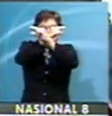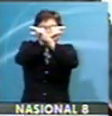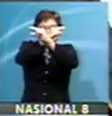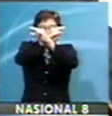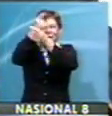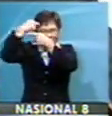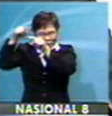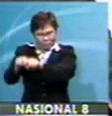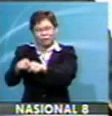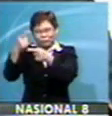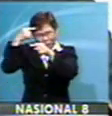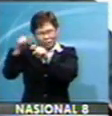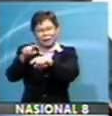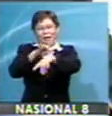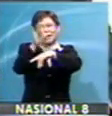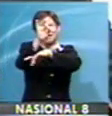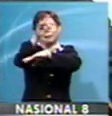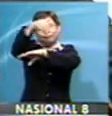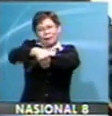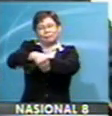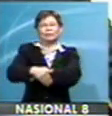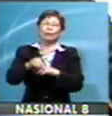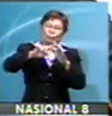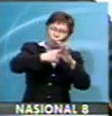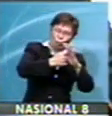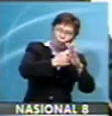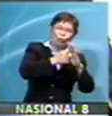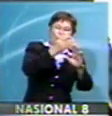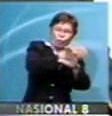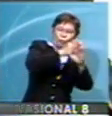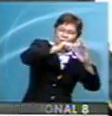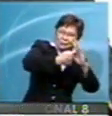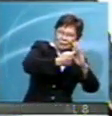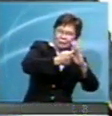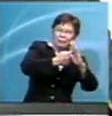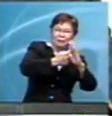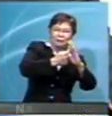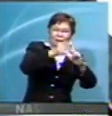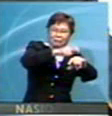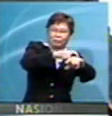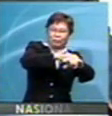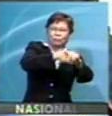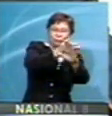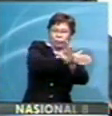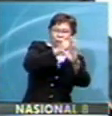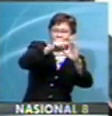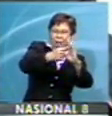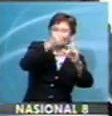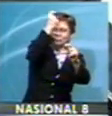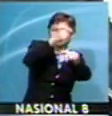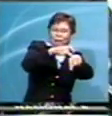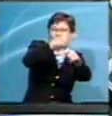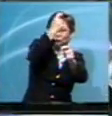agreed at 8 PM ini telah daripada mula sebelum sepak mula lagi dah the timing telah ditetapkan dan